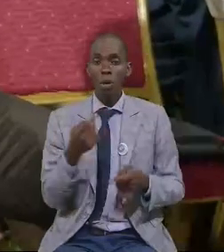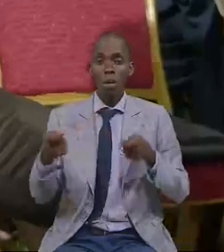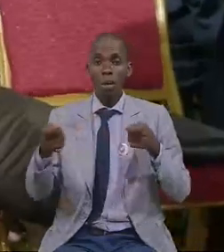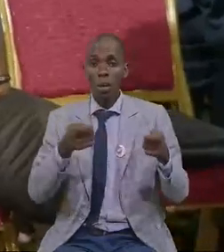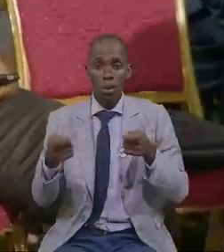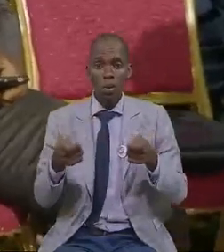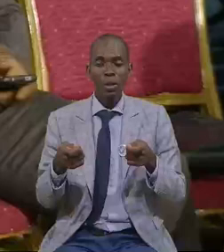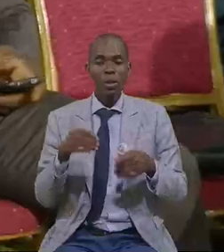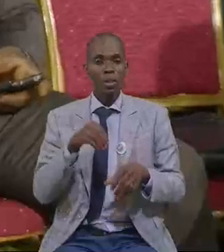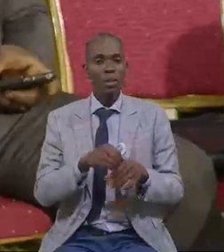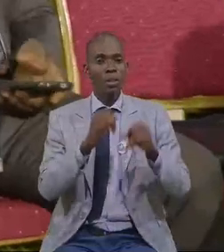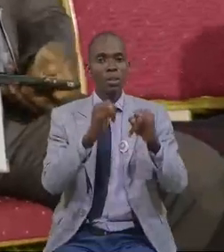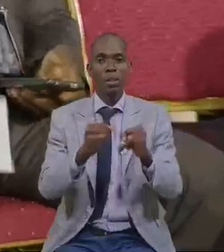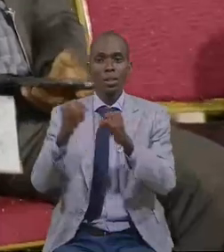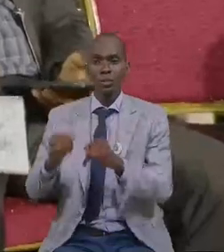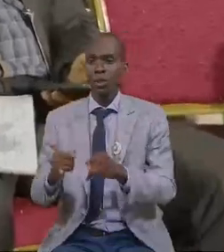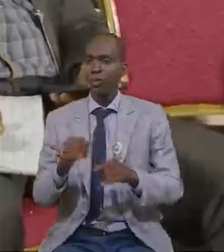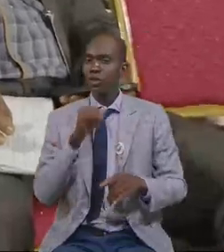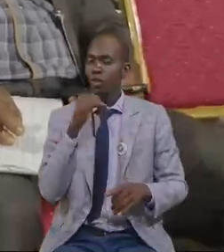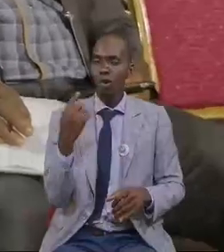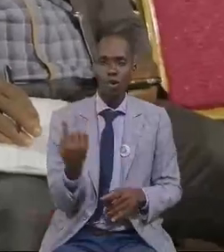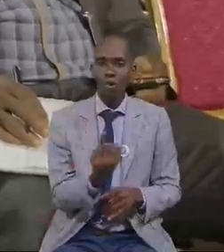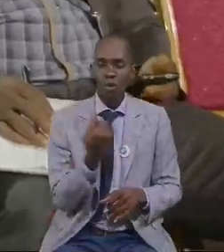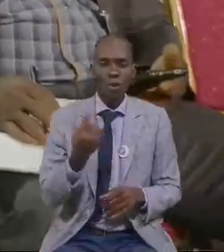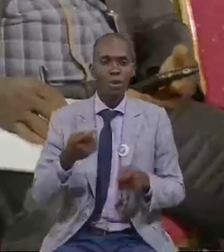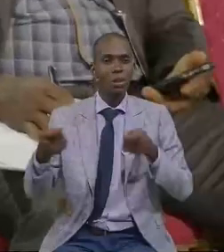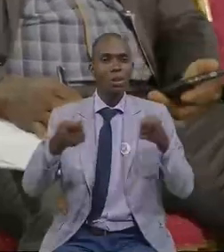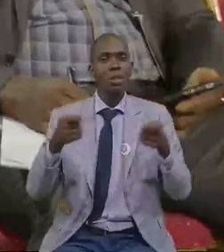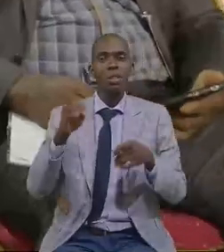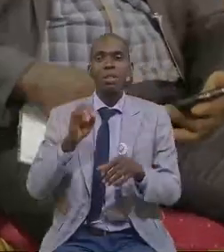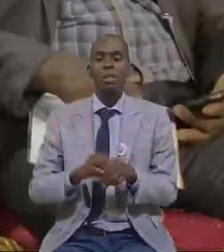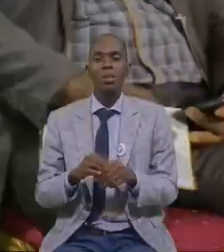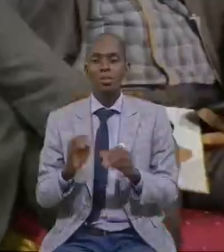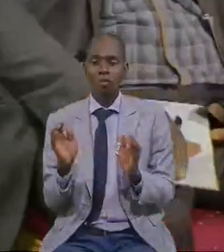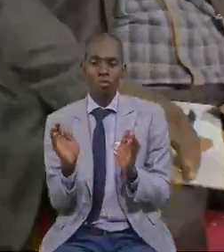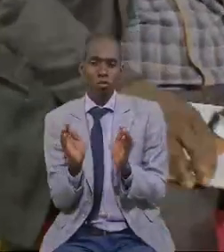il régnera dans la vie des individus, non seulement qu'il régnera